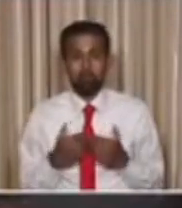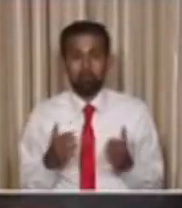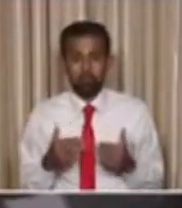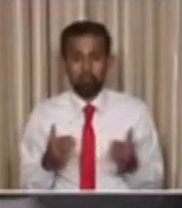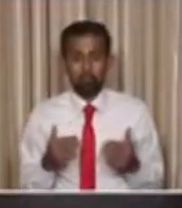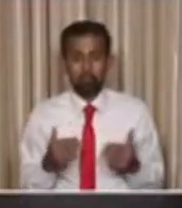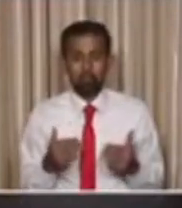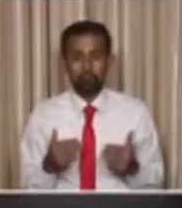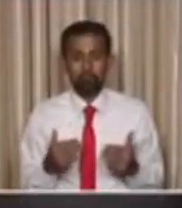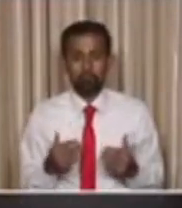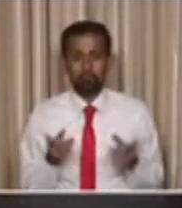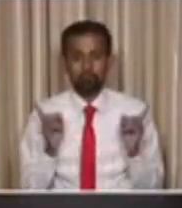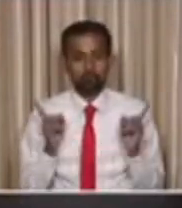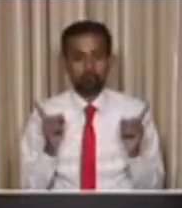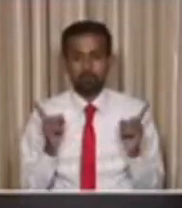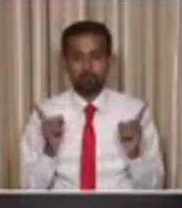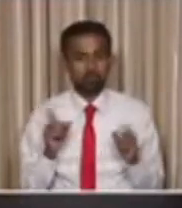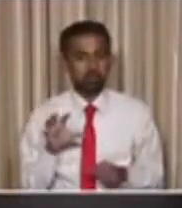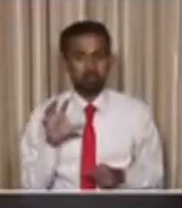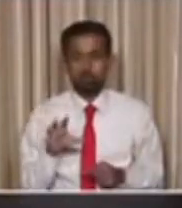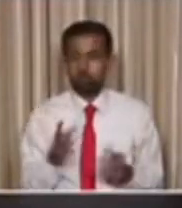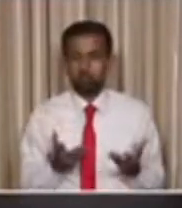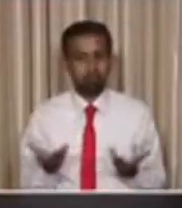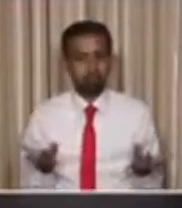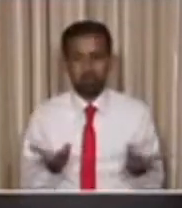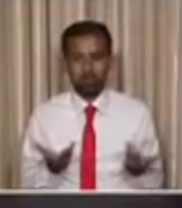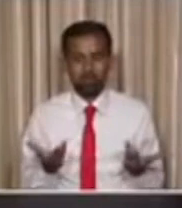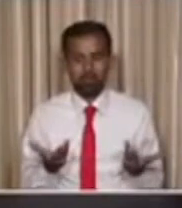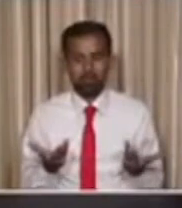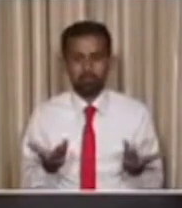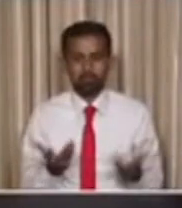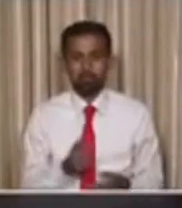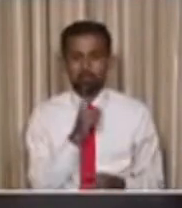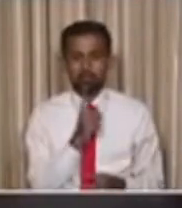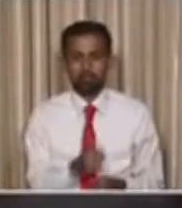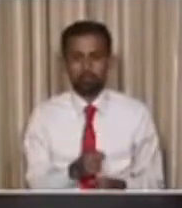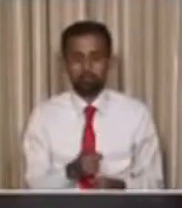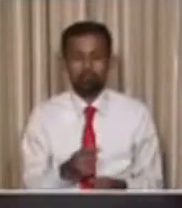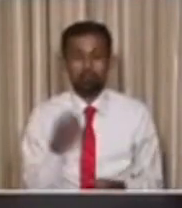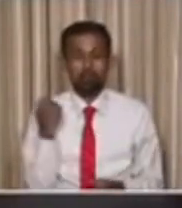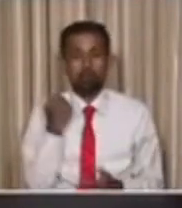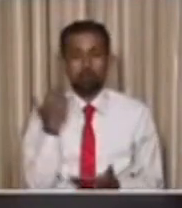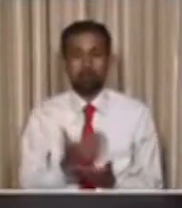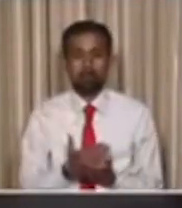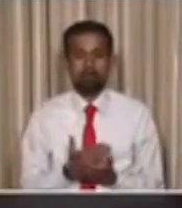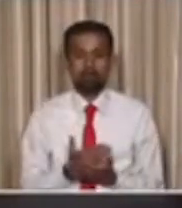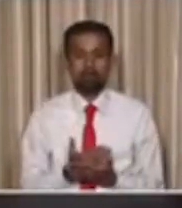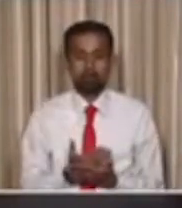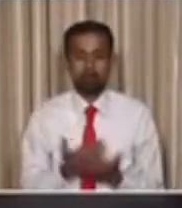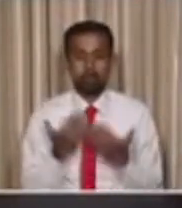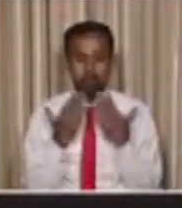තවදුරටත් සෙල්ලම් දාන්න පුළුවන් රටක් නෙමේ අපිට ඉතුරු වෙලා තියෙන්නේ කියන බව ප්‍රකාශ කරමින් මගේ වචන සුවපේ අවසන් කරනවා.